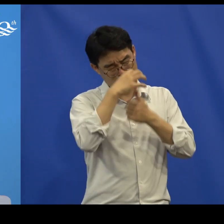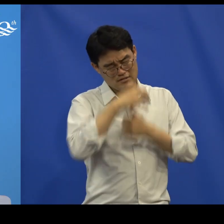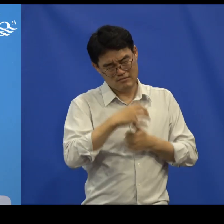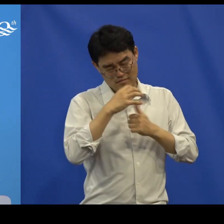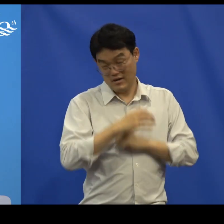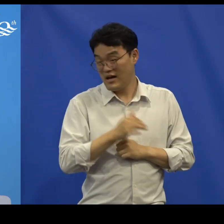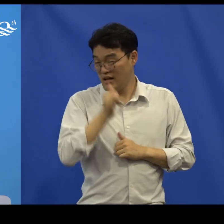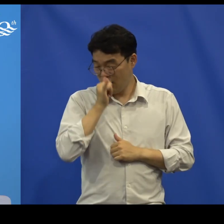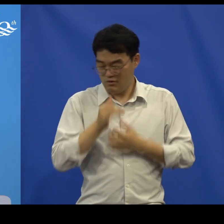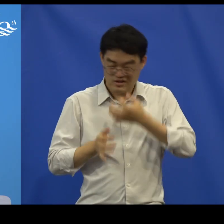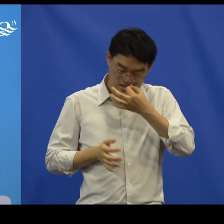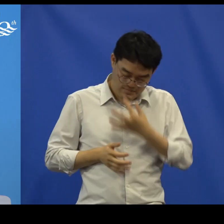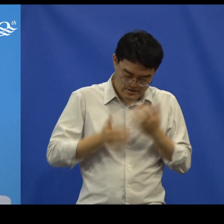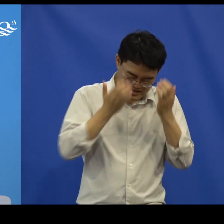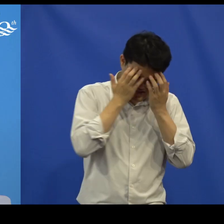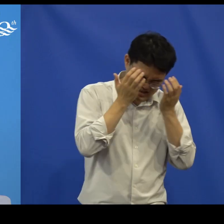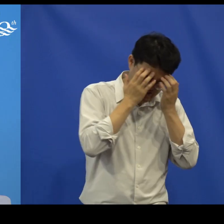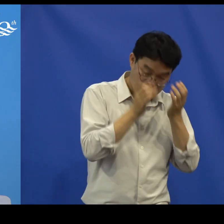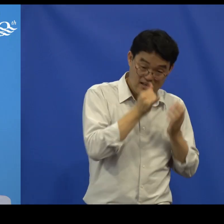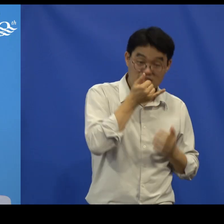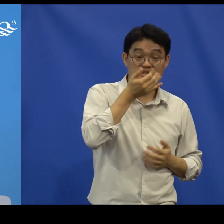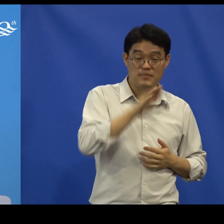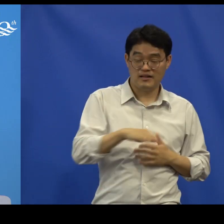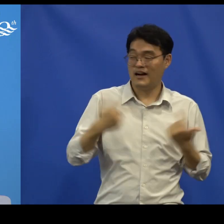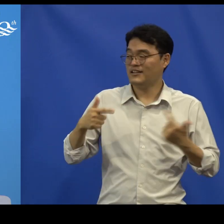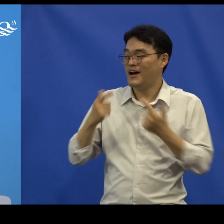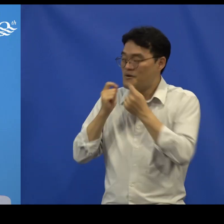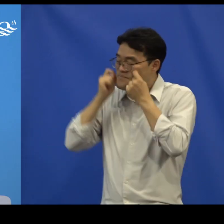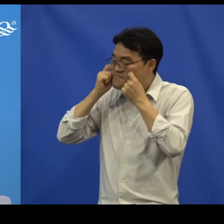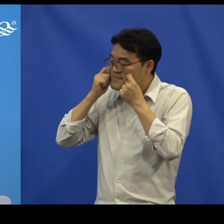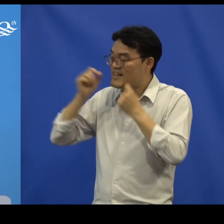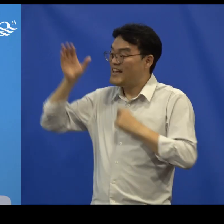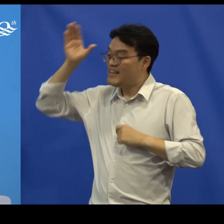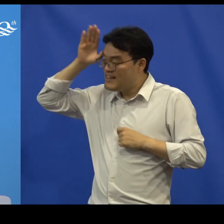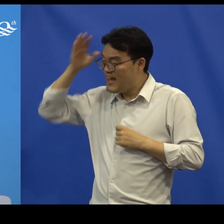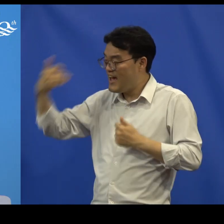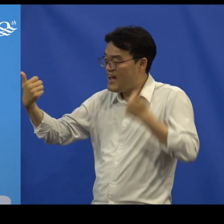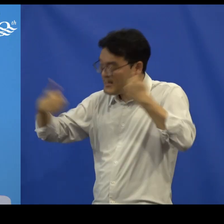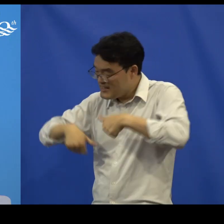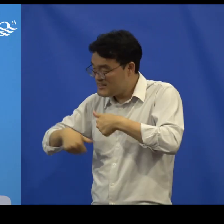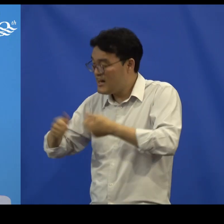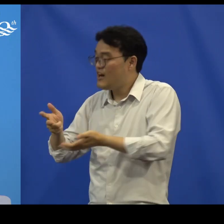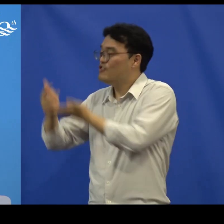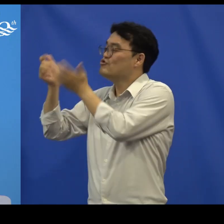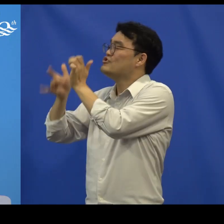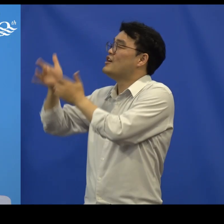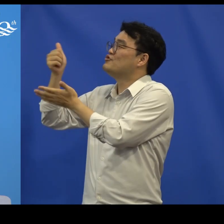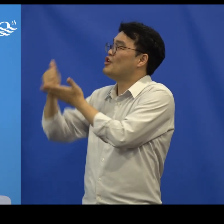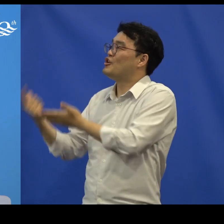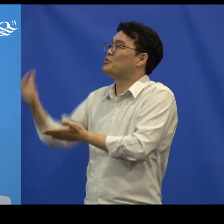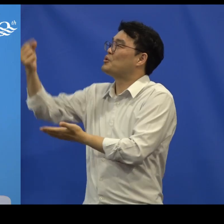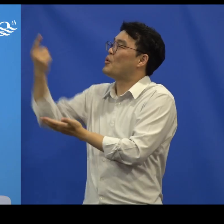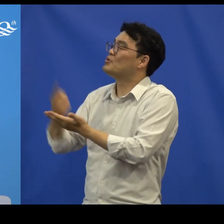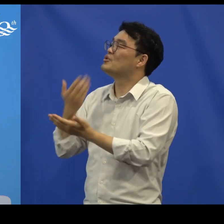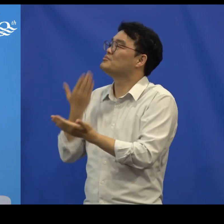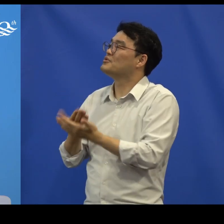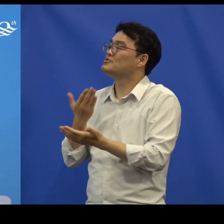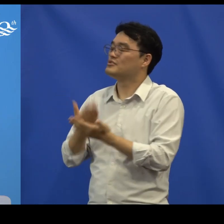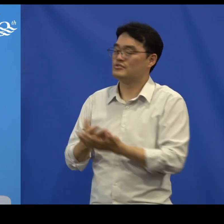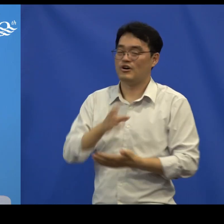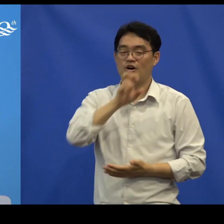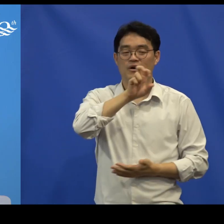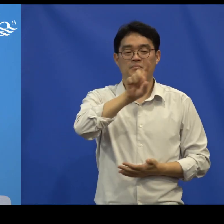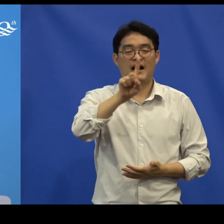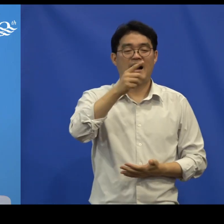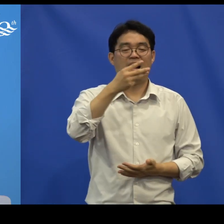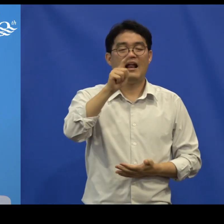마라나타고, 그리스도가 오시옵소서라고 하는 이 갈망이 그리스도인들 안에 깊이 배어져 있어. 그들의 삶 안에 그게 있는